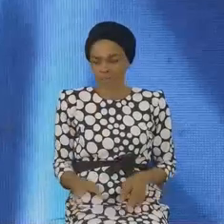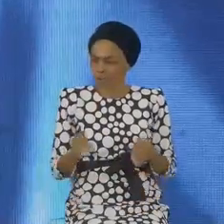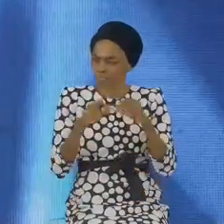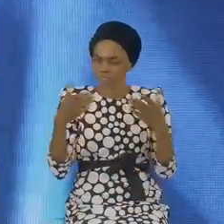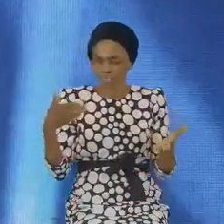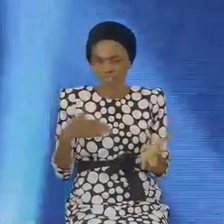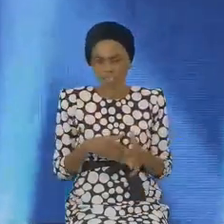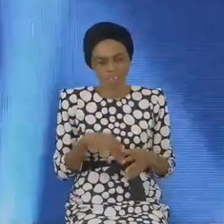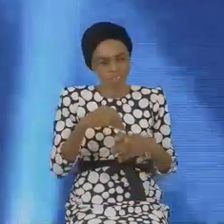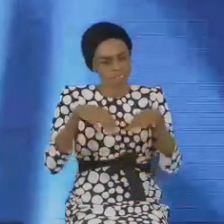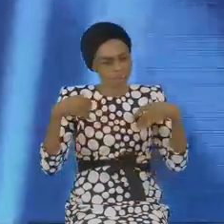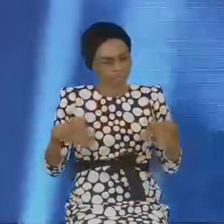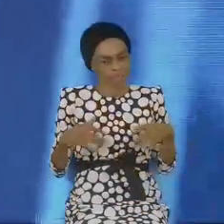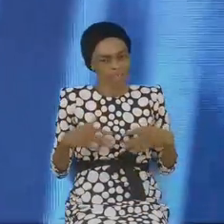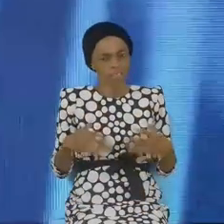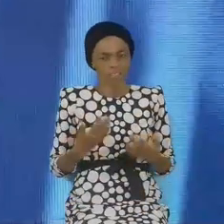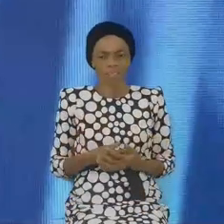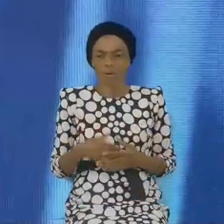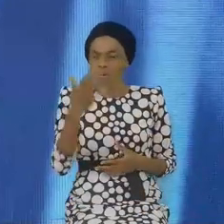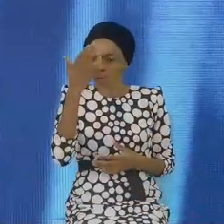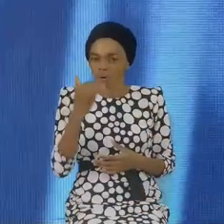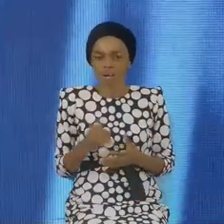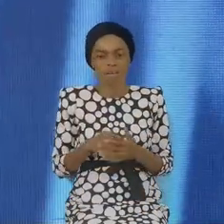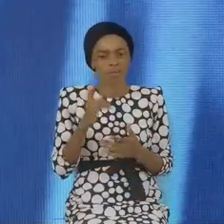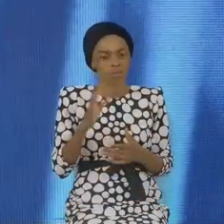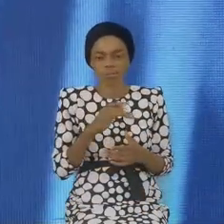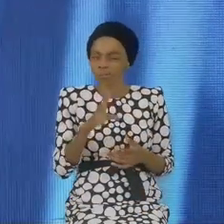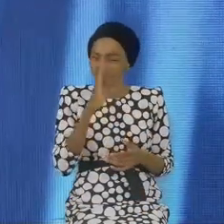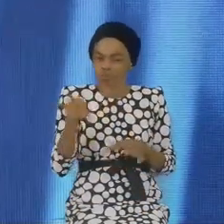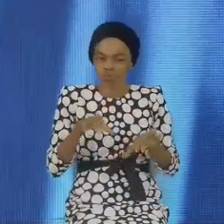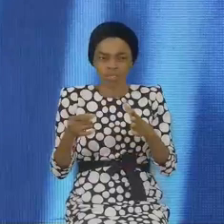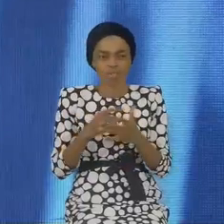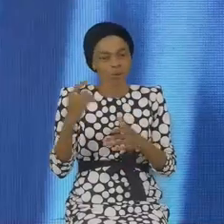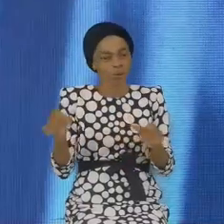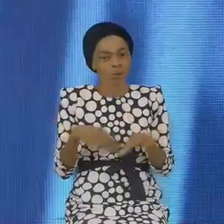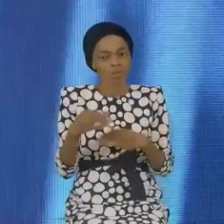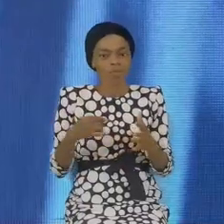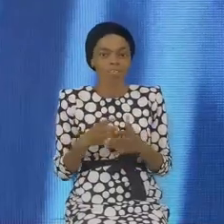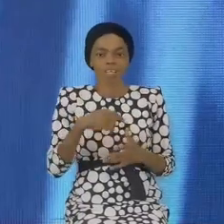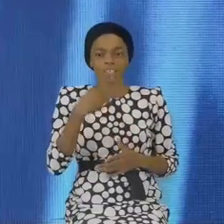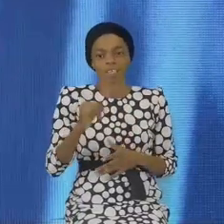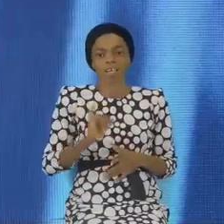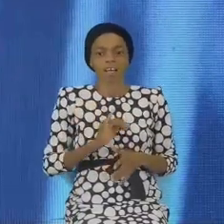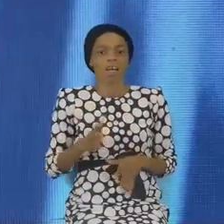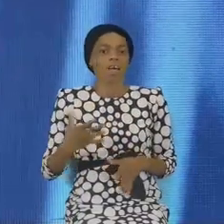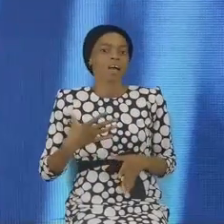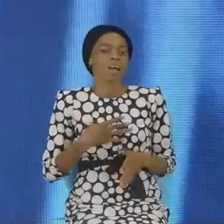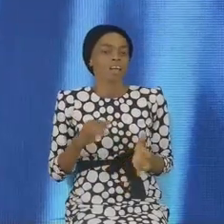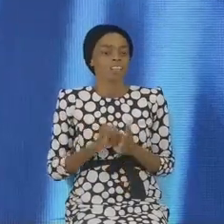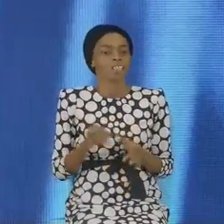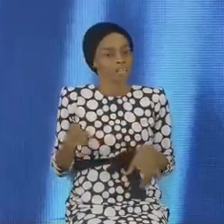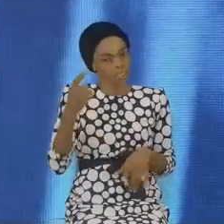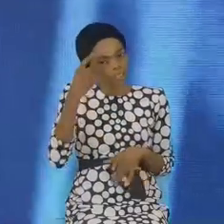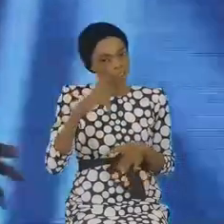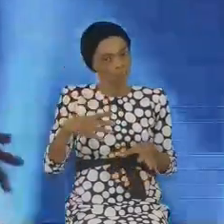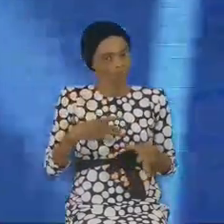marché, mais pourquoi est-ce que vous me faites ça à tout moment? Tu dis, j'aime ça et je pense que tu aimes ça aussi.